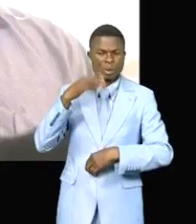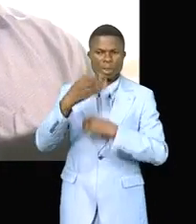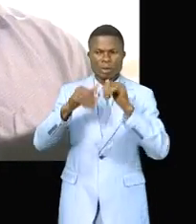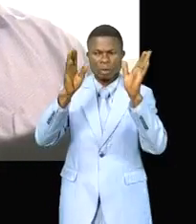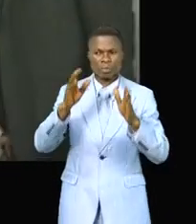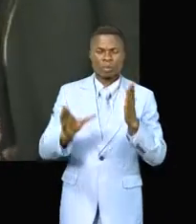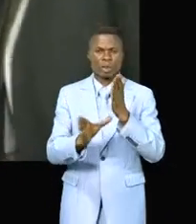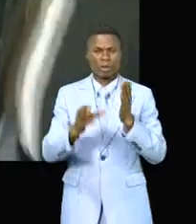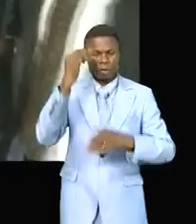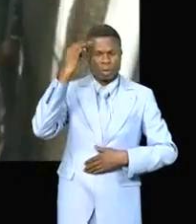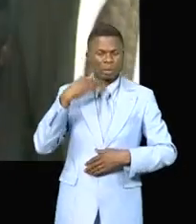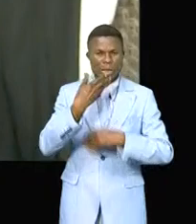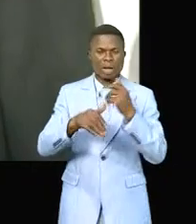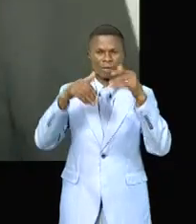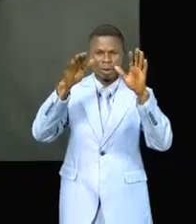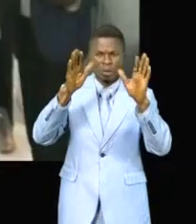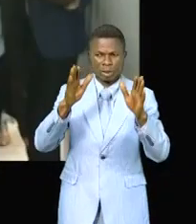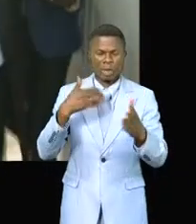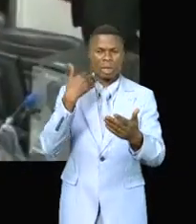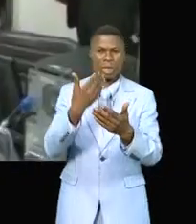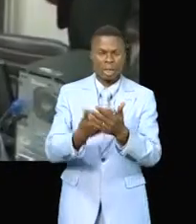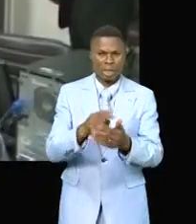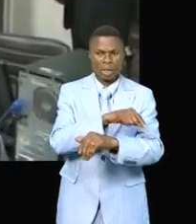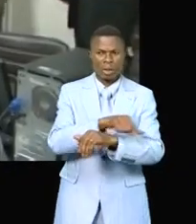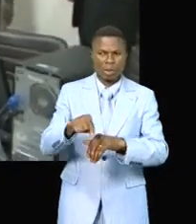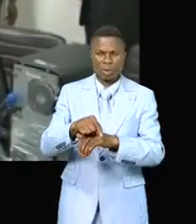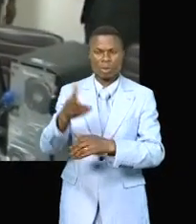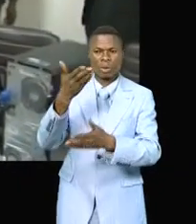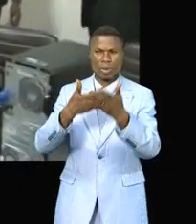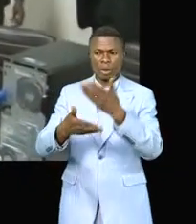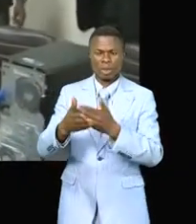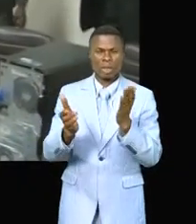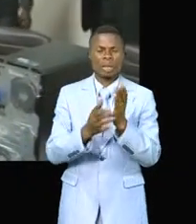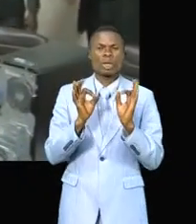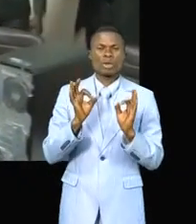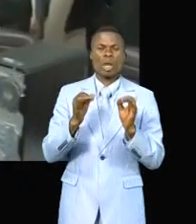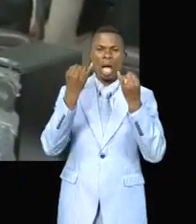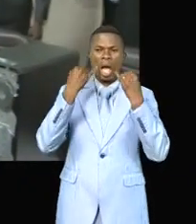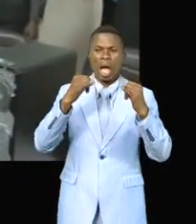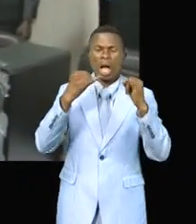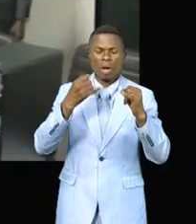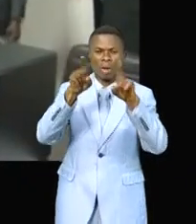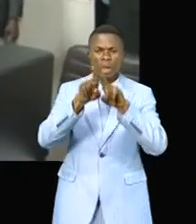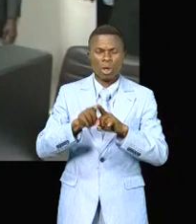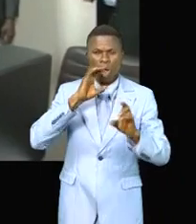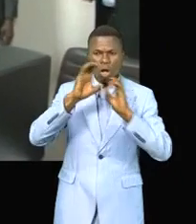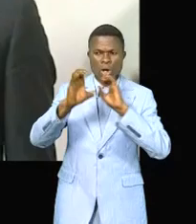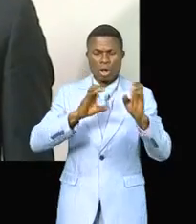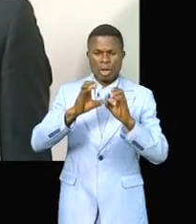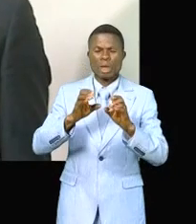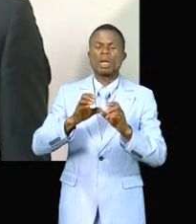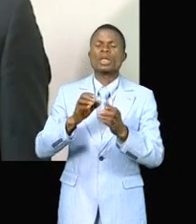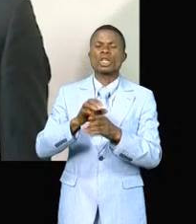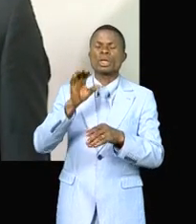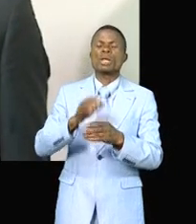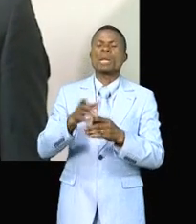Affaires étrangères, Samir Doubango, est arrivé à la direction des transmissions et de nouvelles technologies de l'information et de la communication, porte d'entrée du ministère